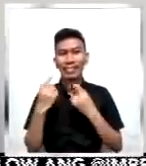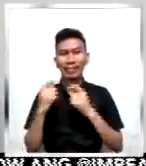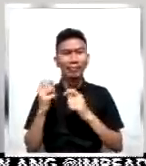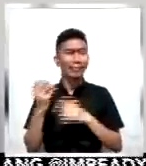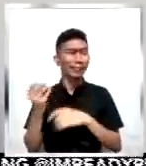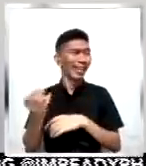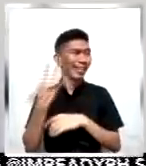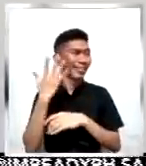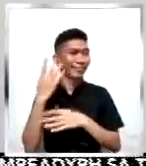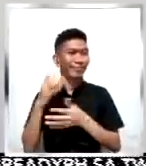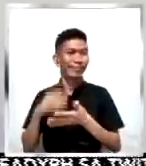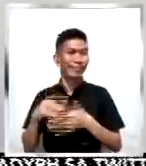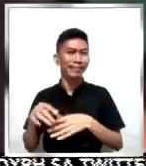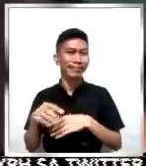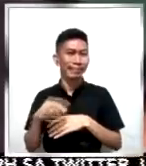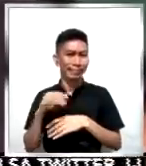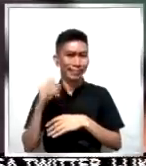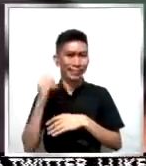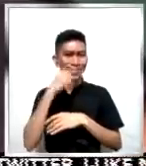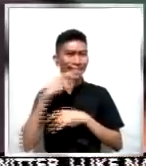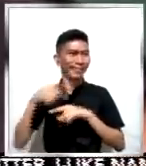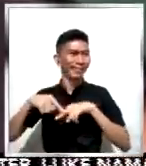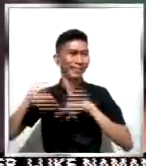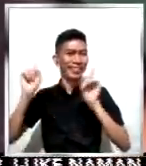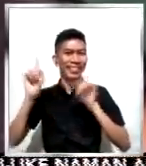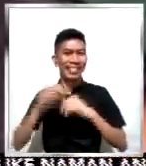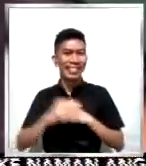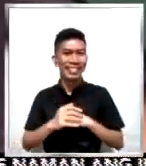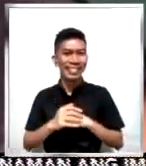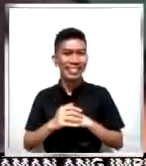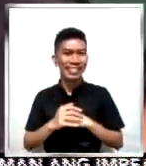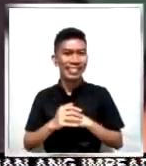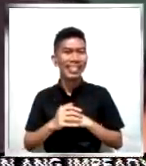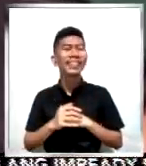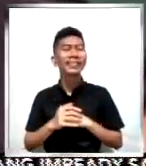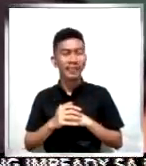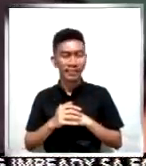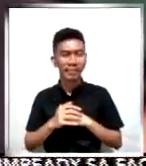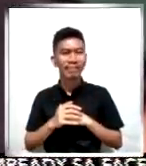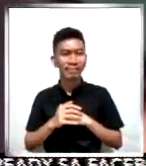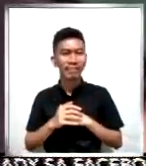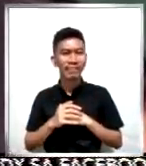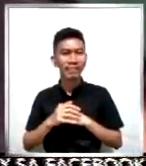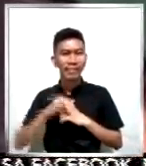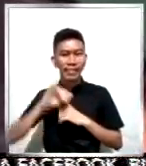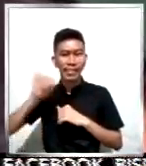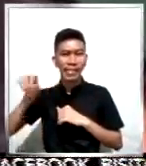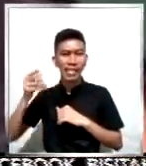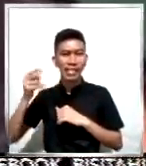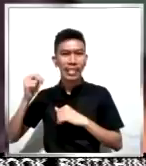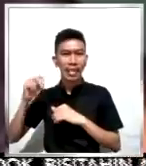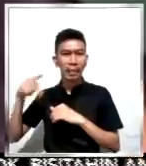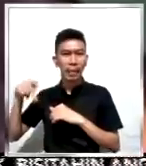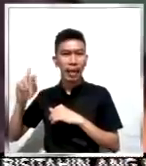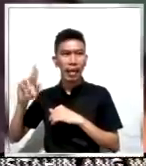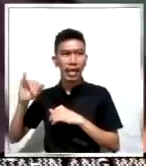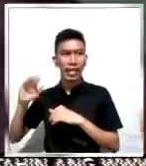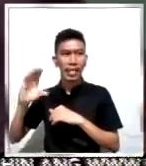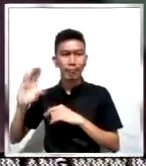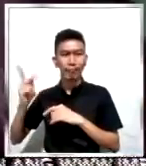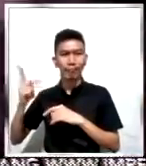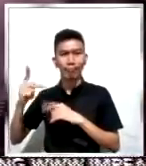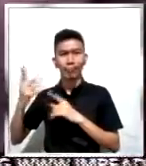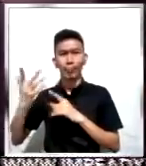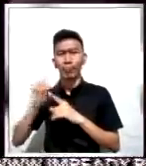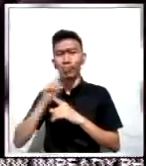kamuka. Tingnan mo. Eh, itong araw si John Patrick, naluhat nilubugan na ng araw, di pa